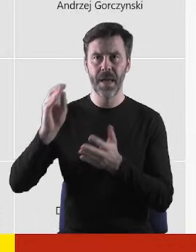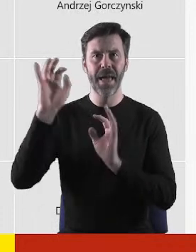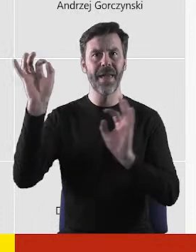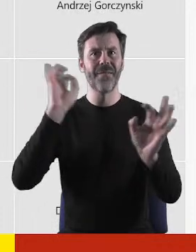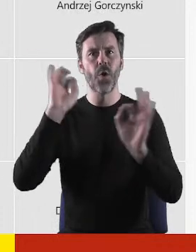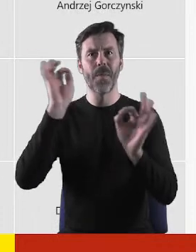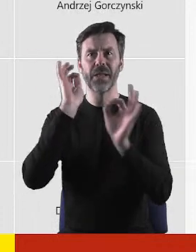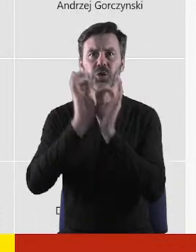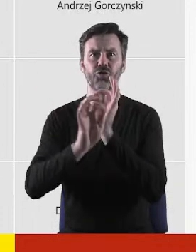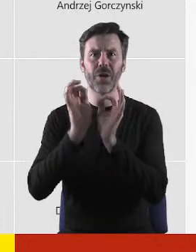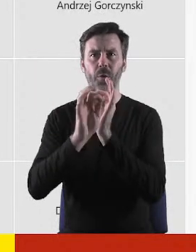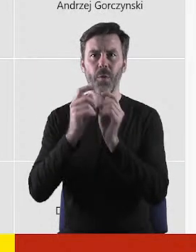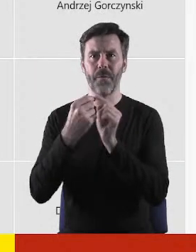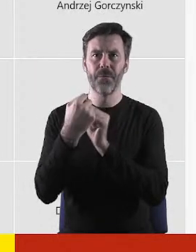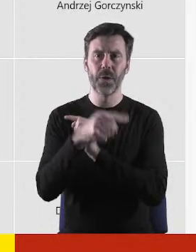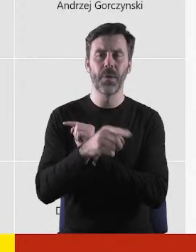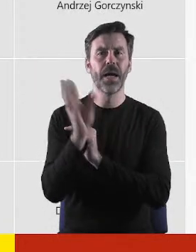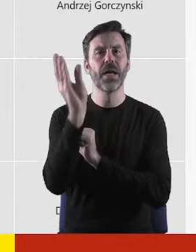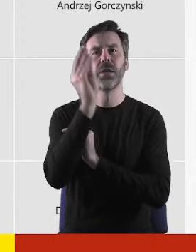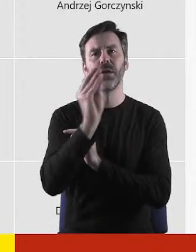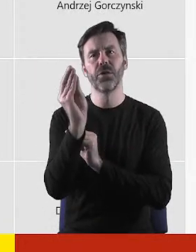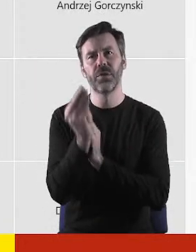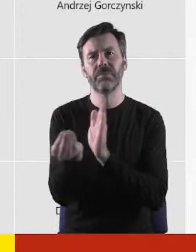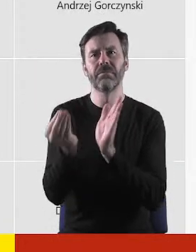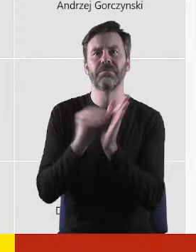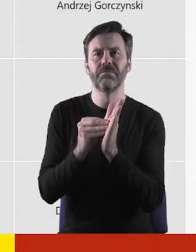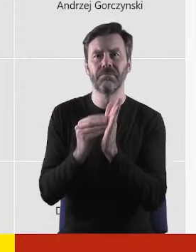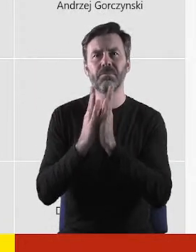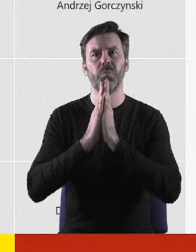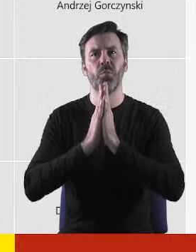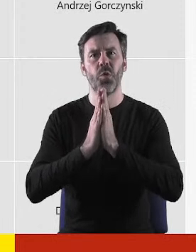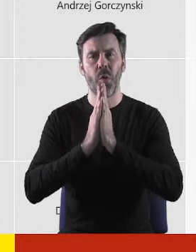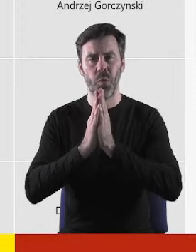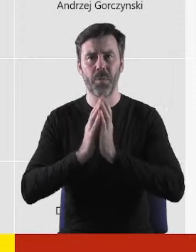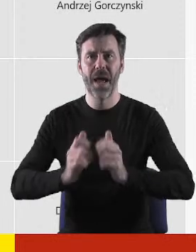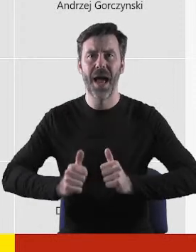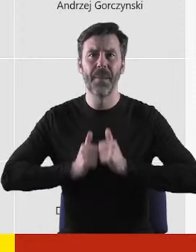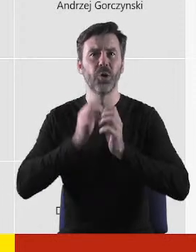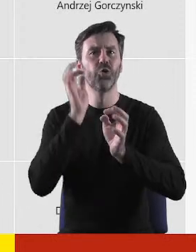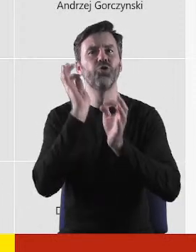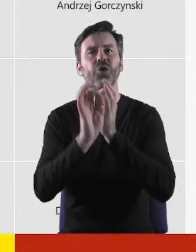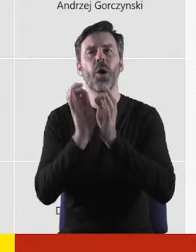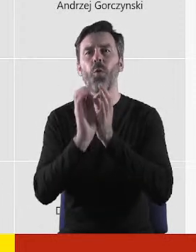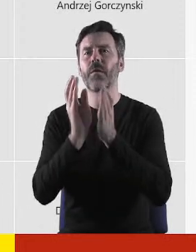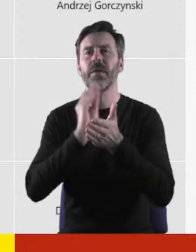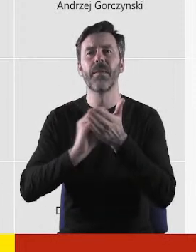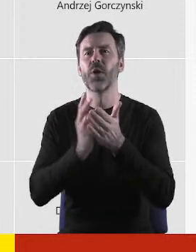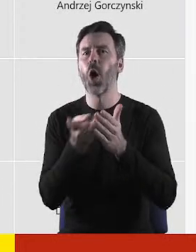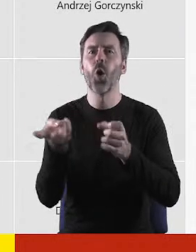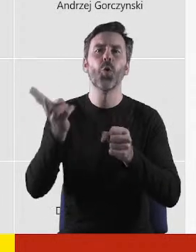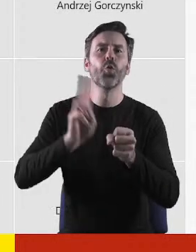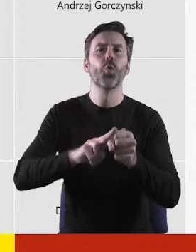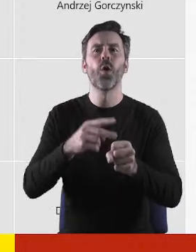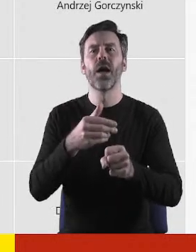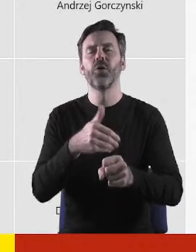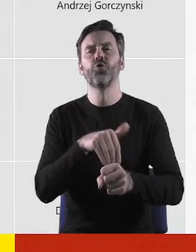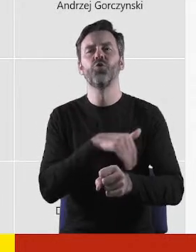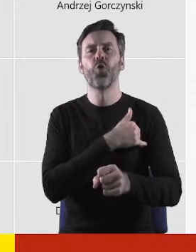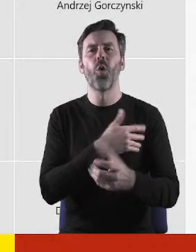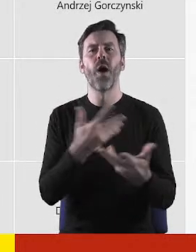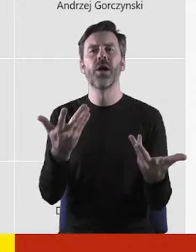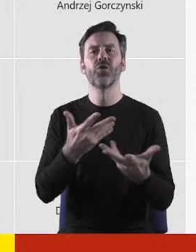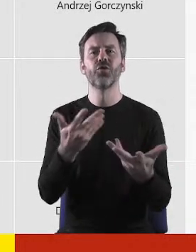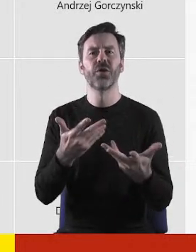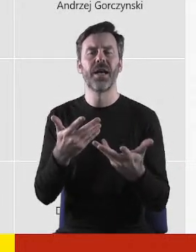Ja tylko dodam jeszcze prośbę, żeby szczegółowo było podane, w których szkołach i jakie etaty zostały